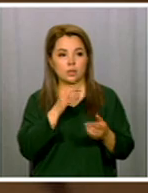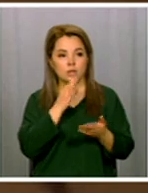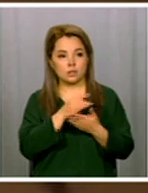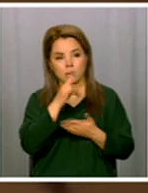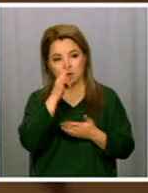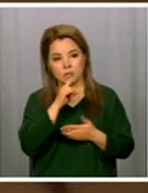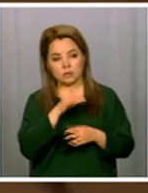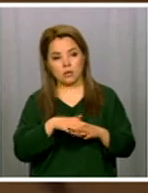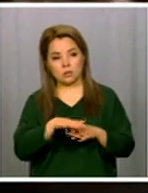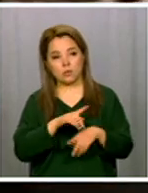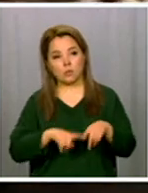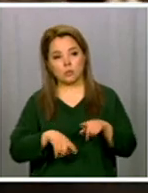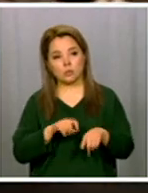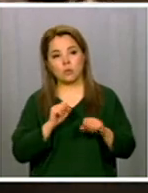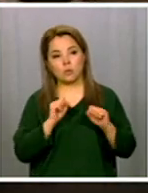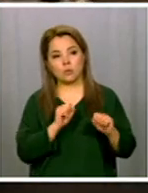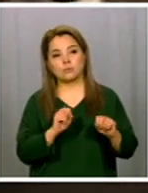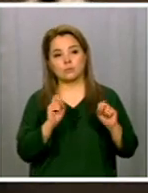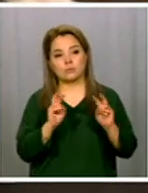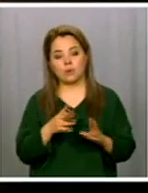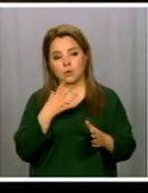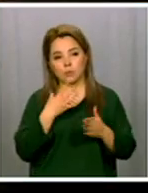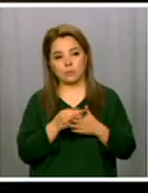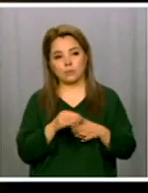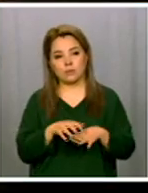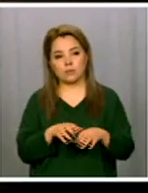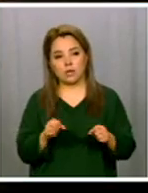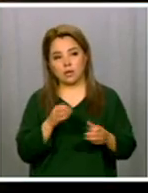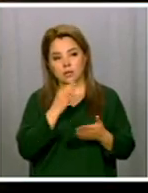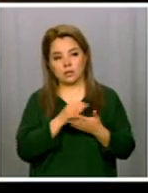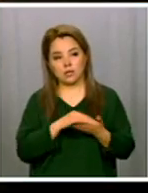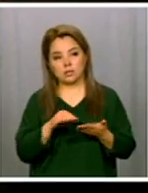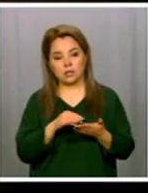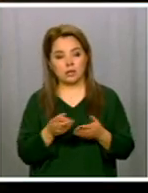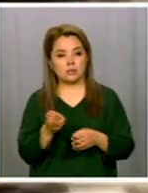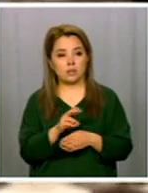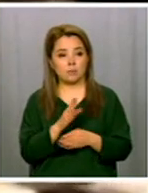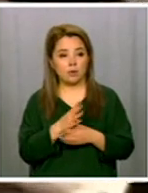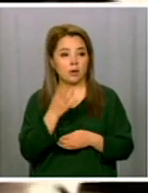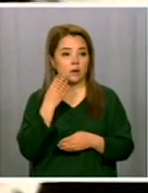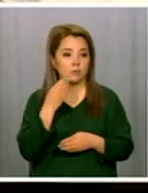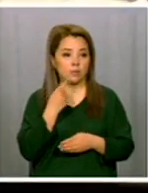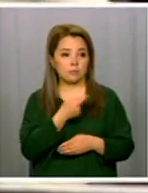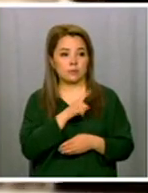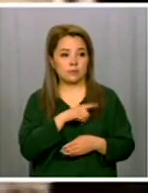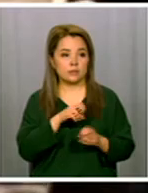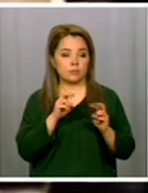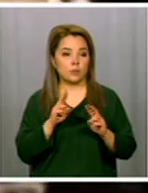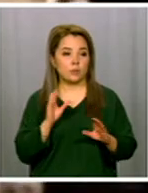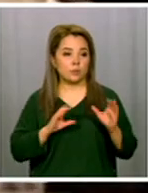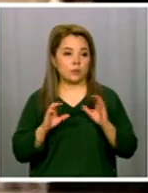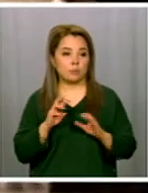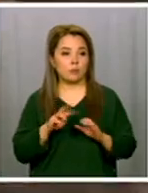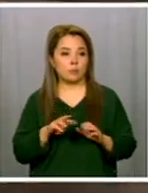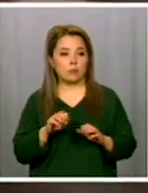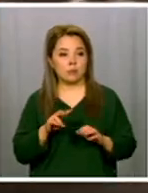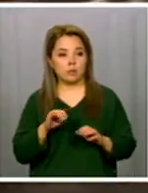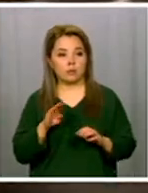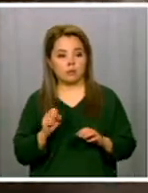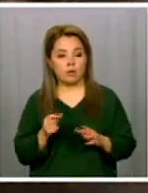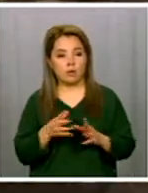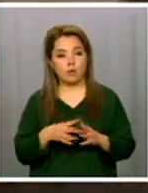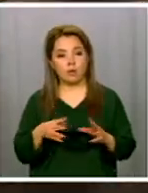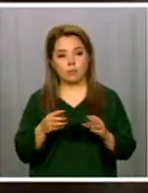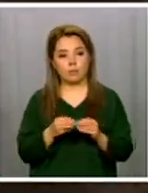халқы отан қорғаушылар қатарына өз еркімен жаппай жазыла бастады. Мысалы, Алматы медицина институтының студенті Мәншүк Мәметова: